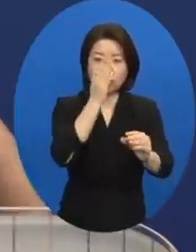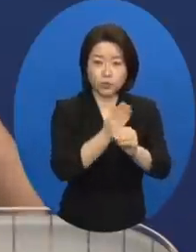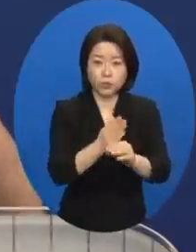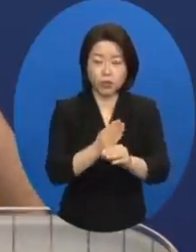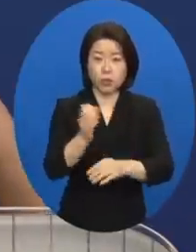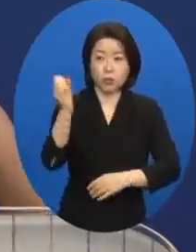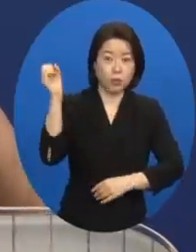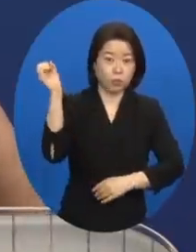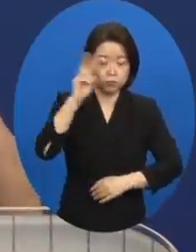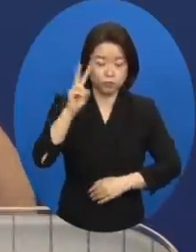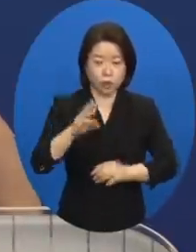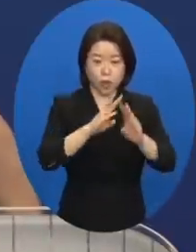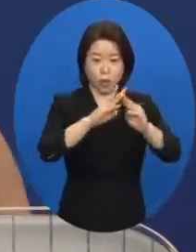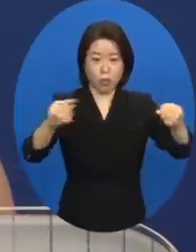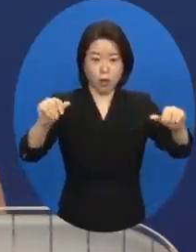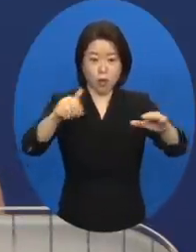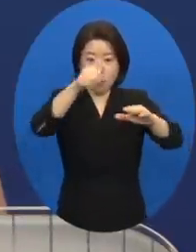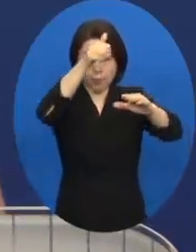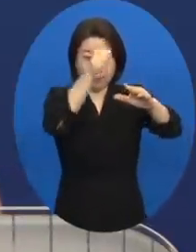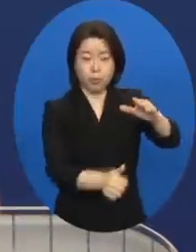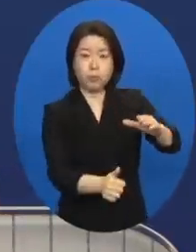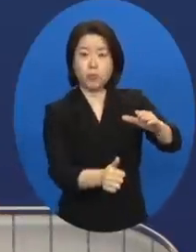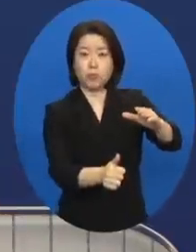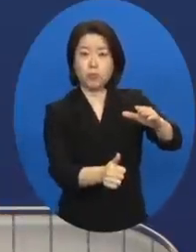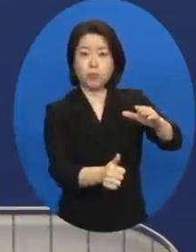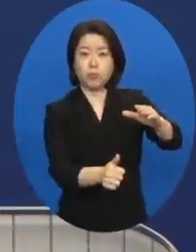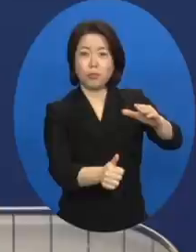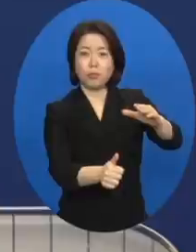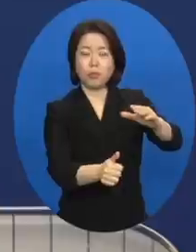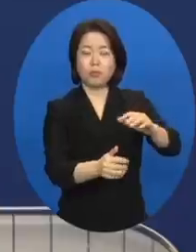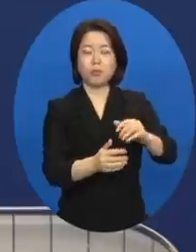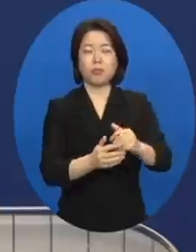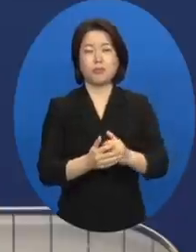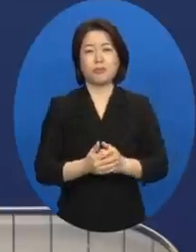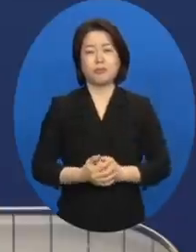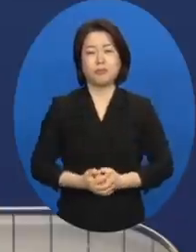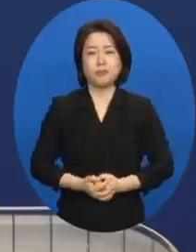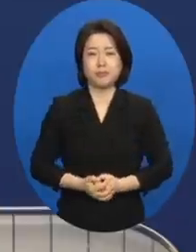땅으로 쑥 꺼져버리는 거예요.